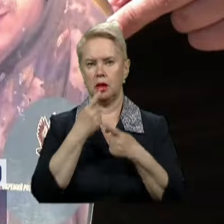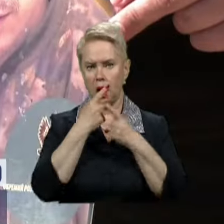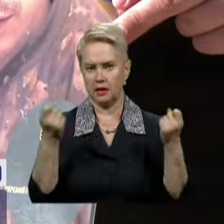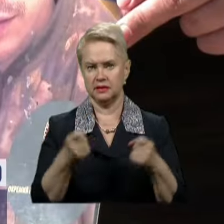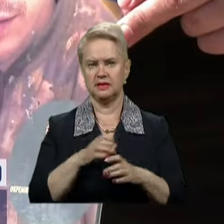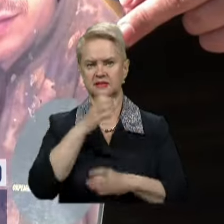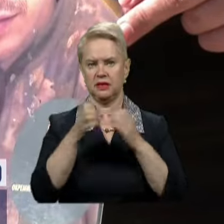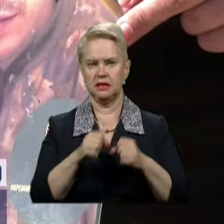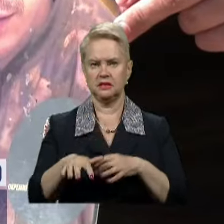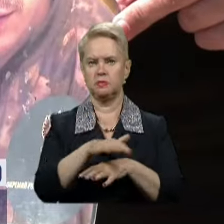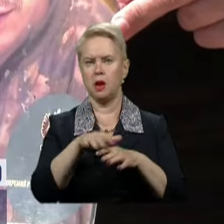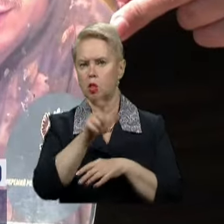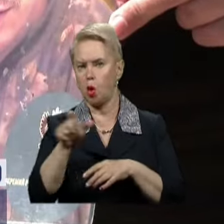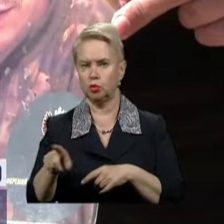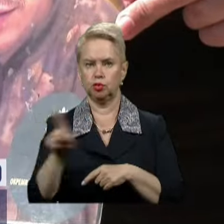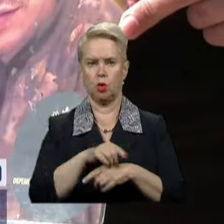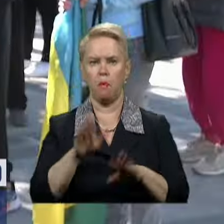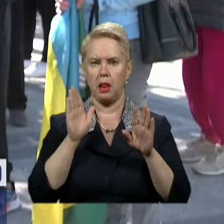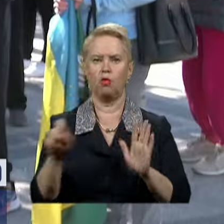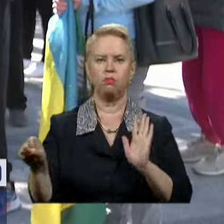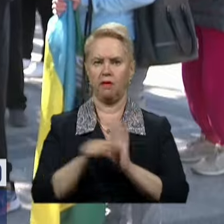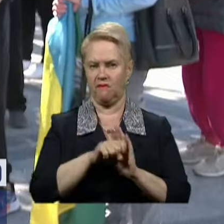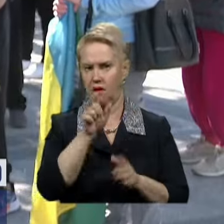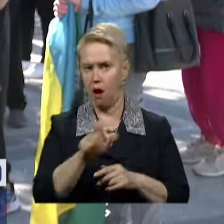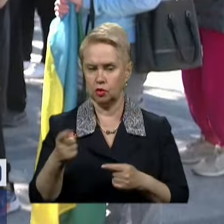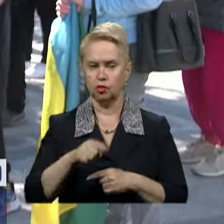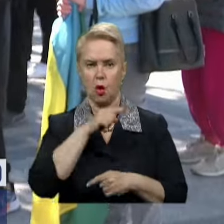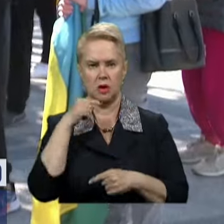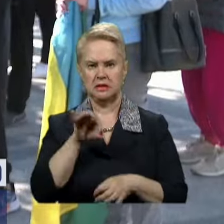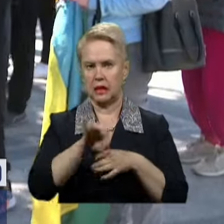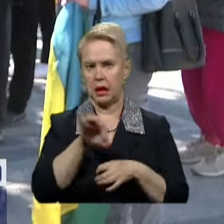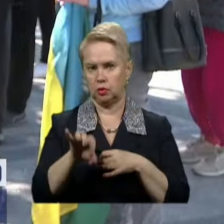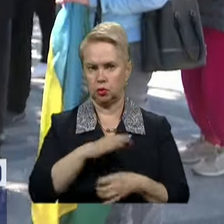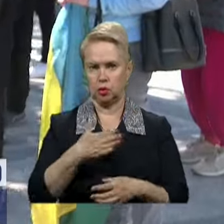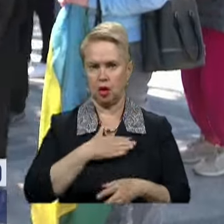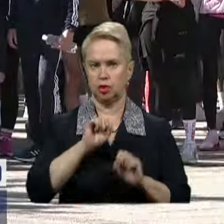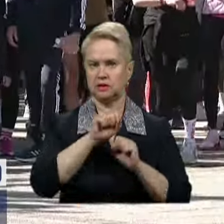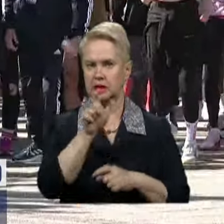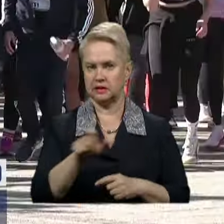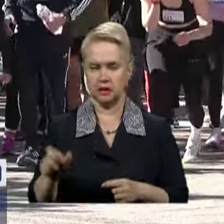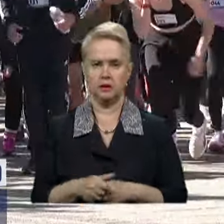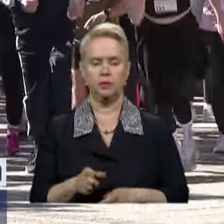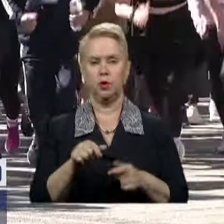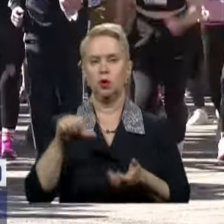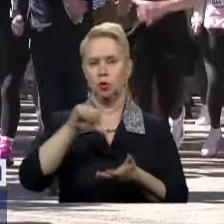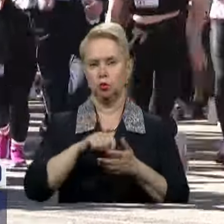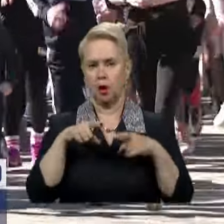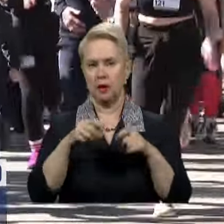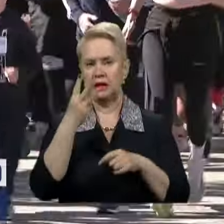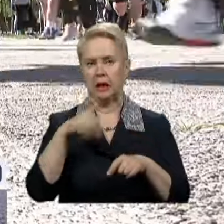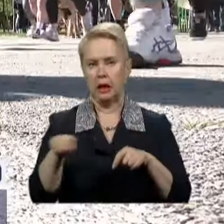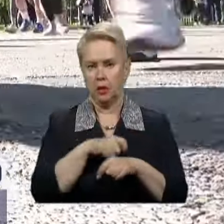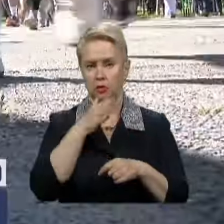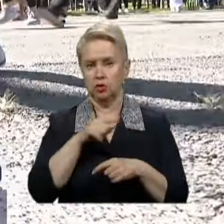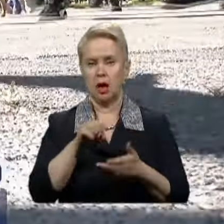нагадувати світовій спільноті, що полон вбиває, що Росія катує наших захисників. Учасники пробігли 3 кілометри.